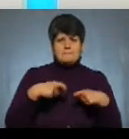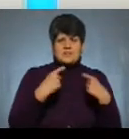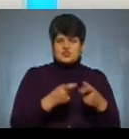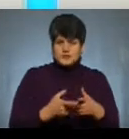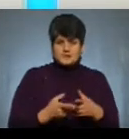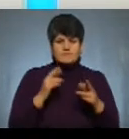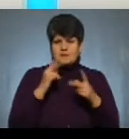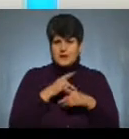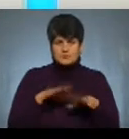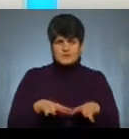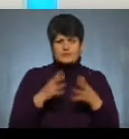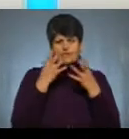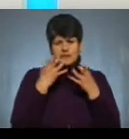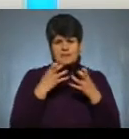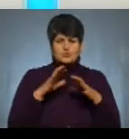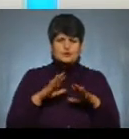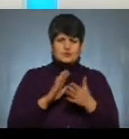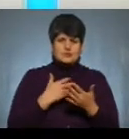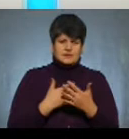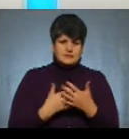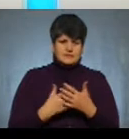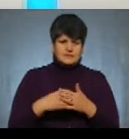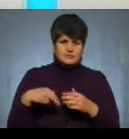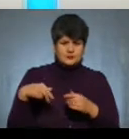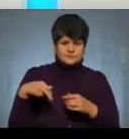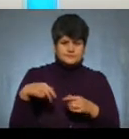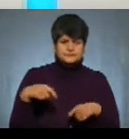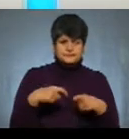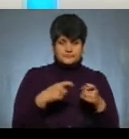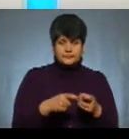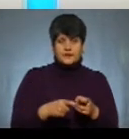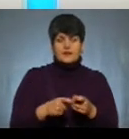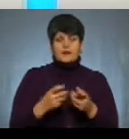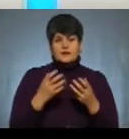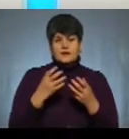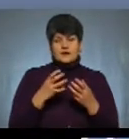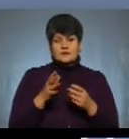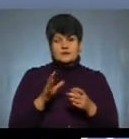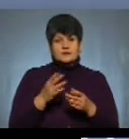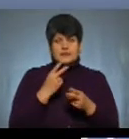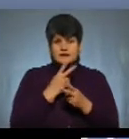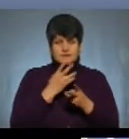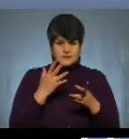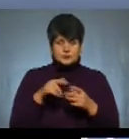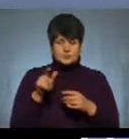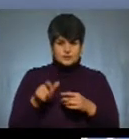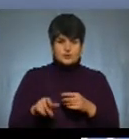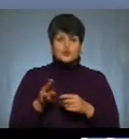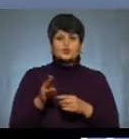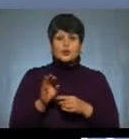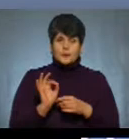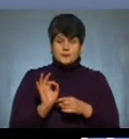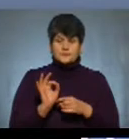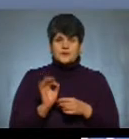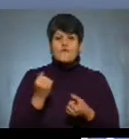місці, от, чи в темну пору рухається попри дорогу без світловибиваючого жилета чи інших предметів,